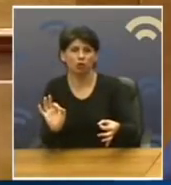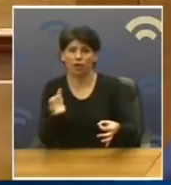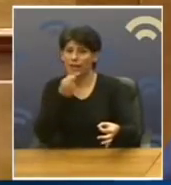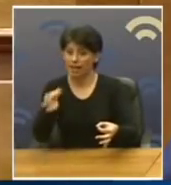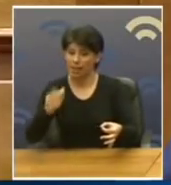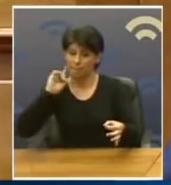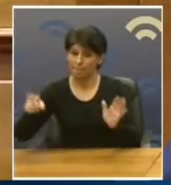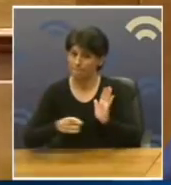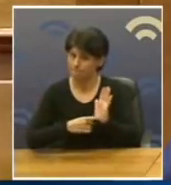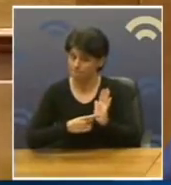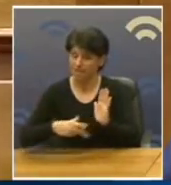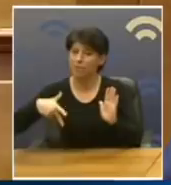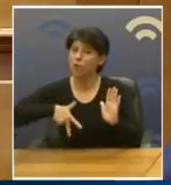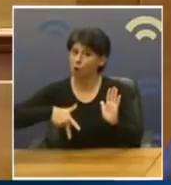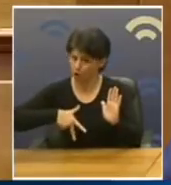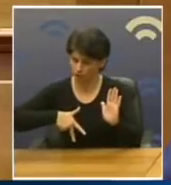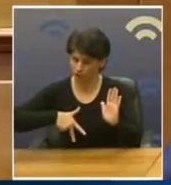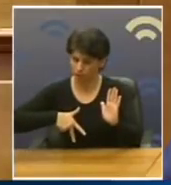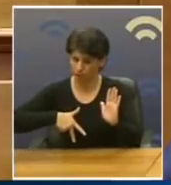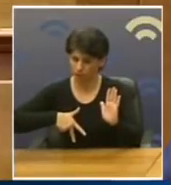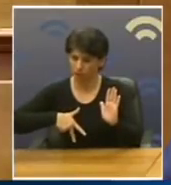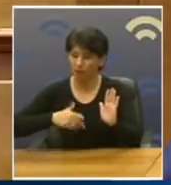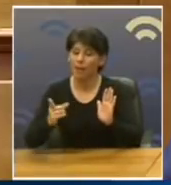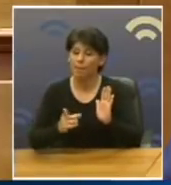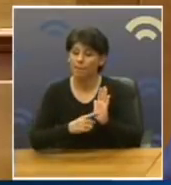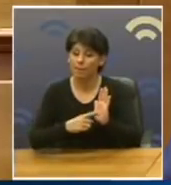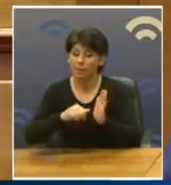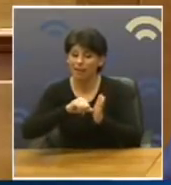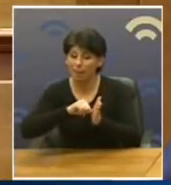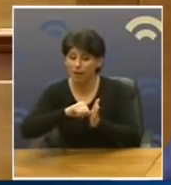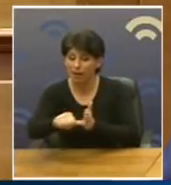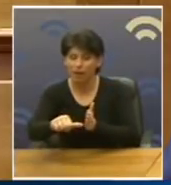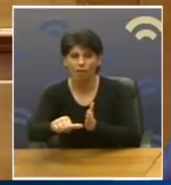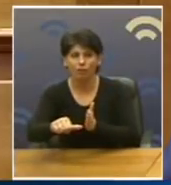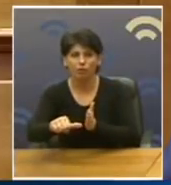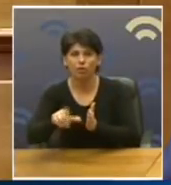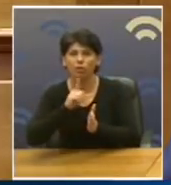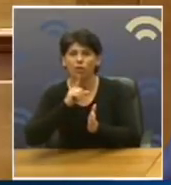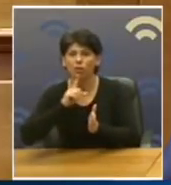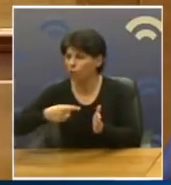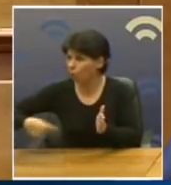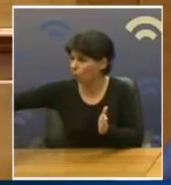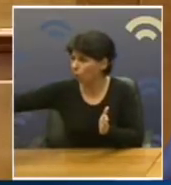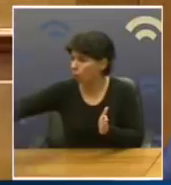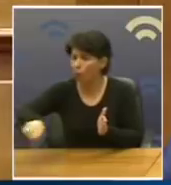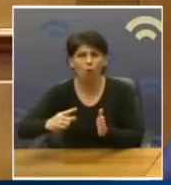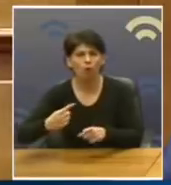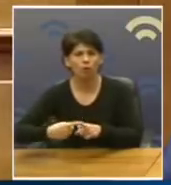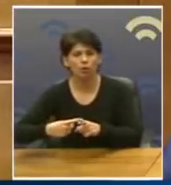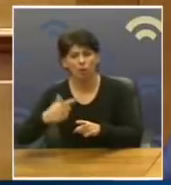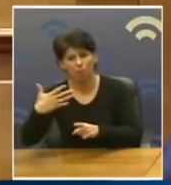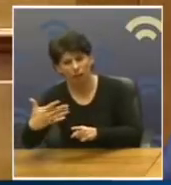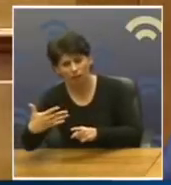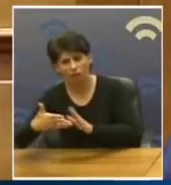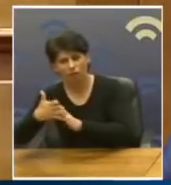αδικήματα των υπουργών πρέπει να παραγράφονται όπως όλων των υπολείπων Ελλήνων μετά από 5, 15,